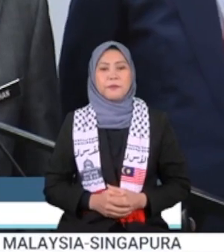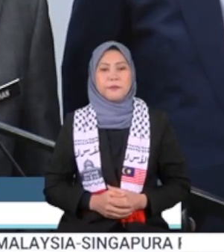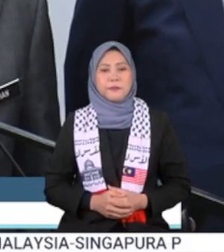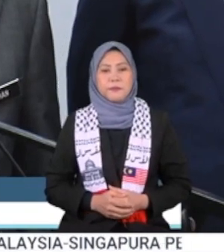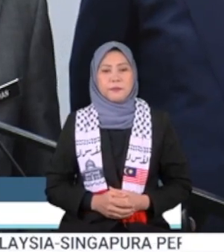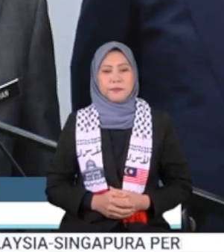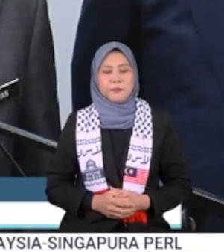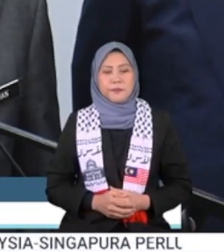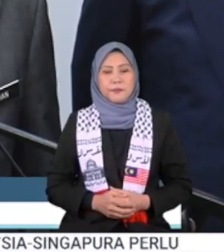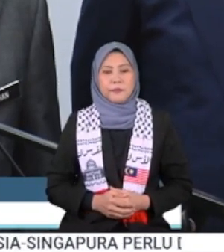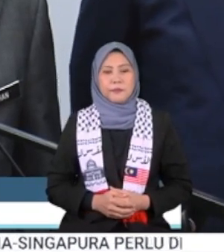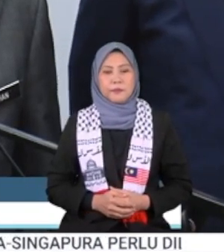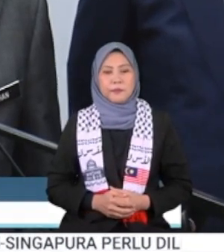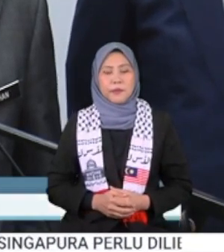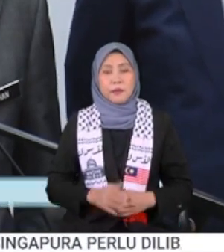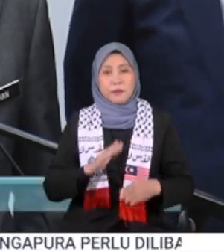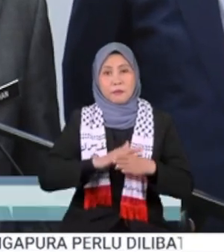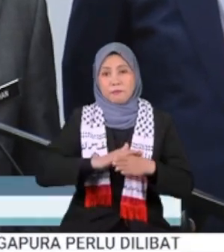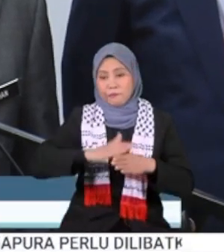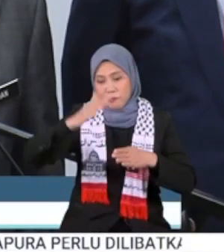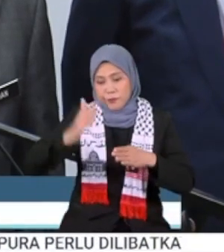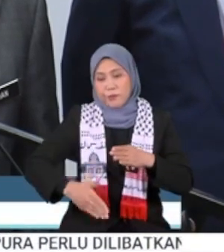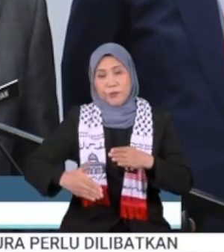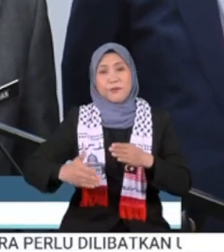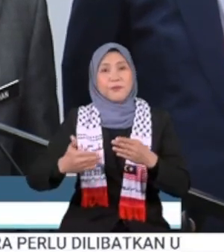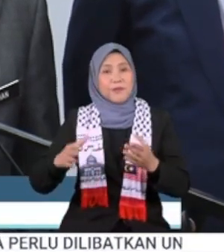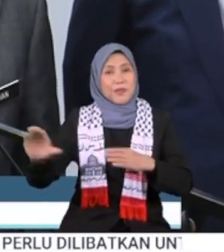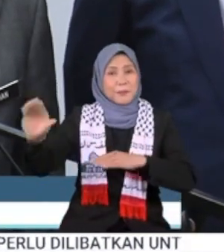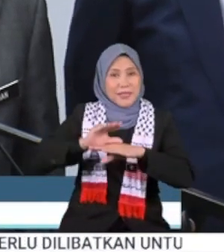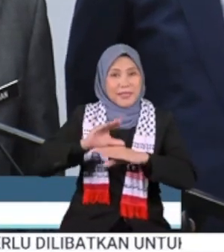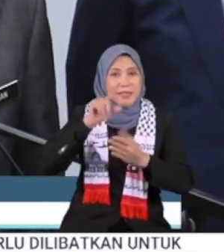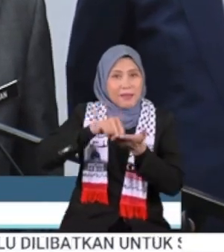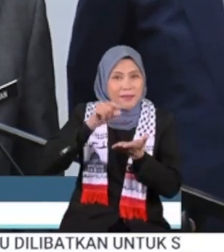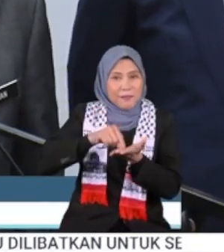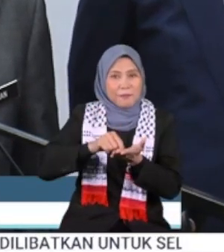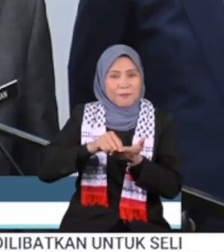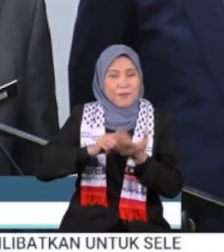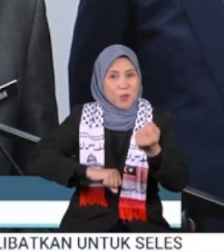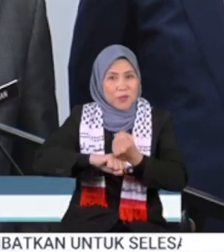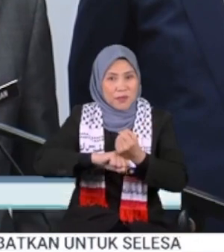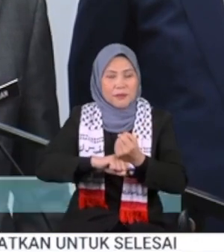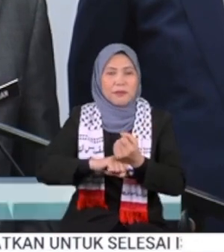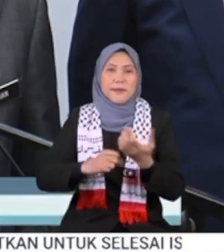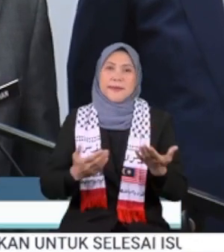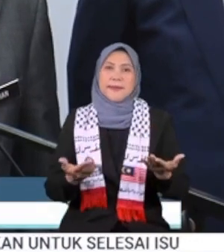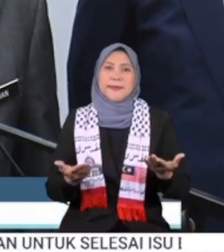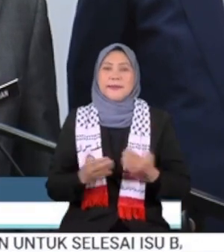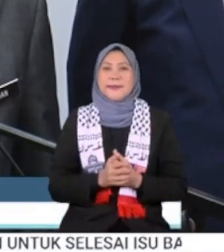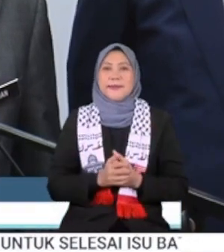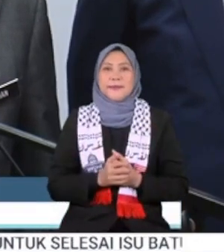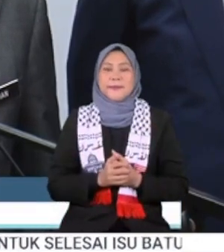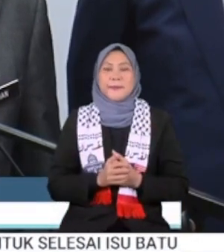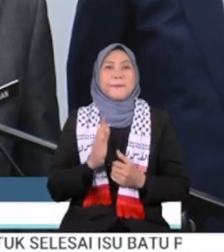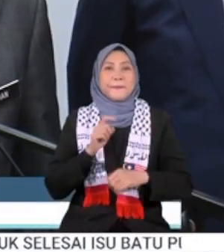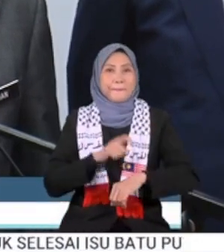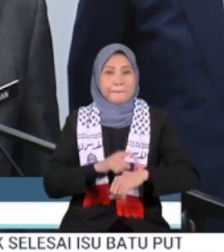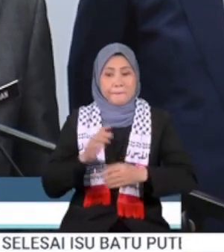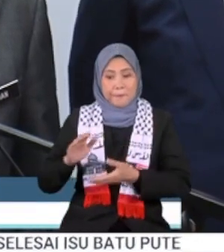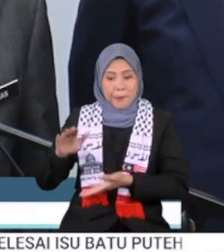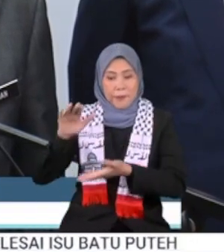kerajaan penamatan subsidi ayam ini telah mengambil kira situasi dan trend semasa